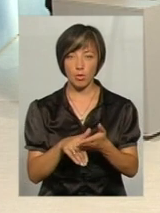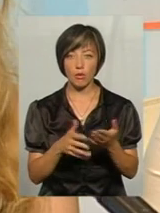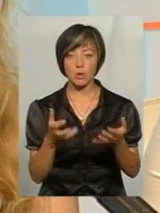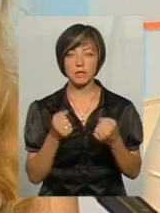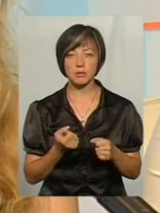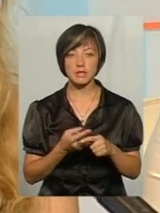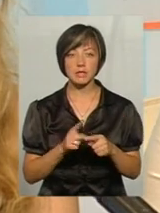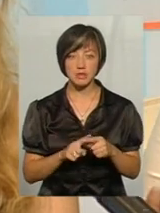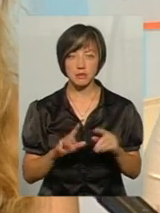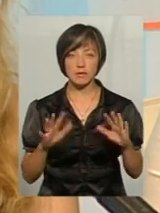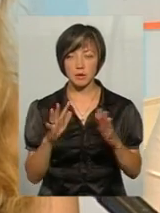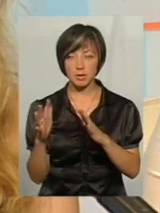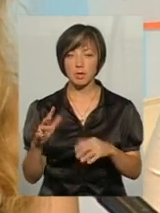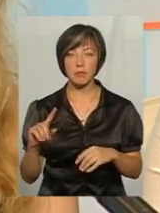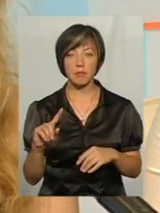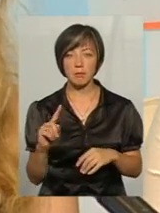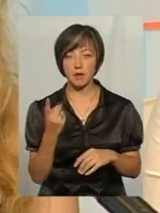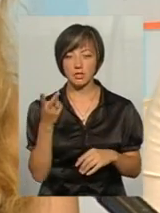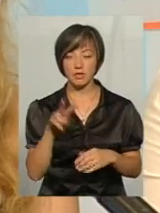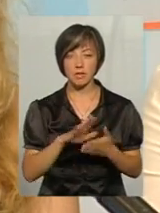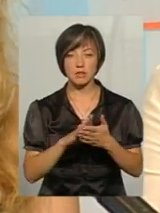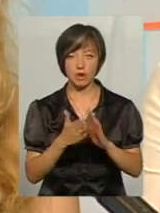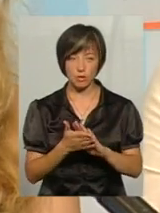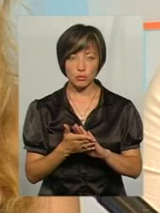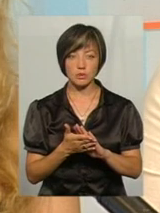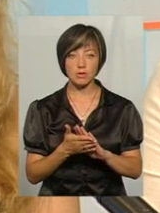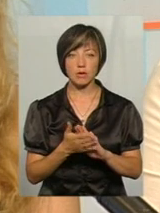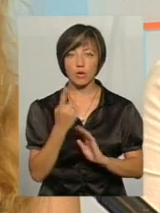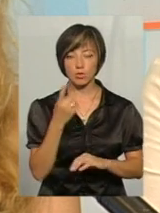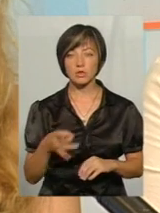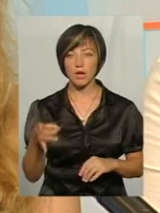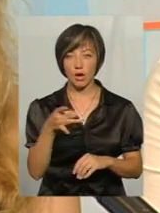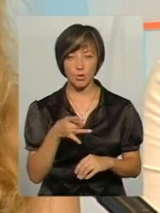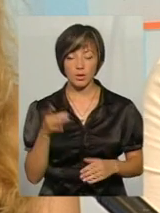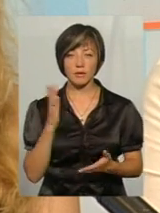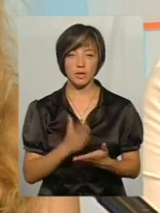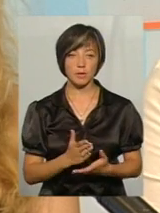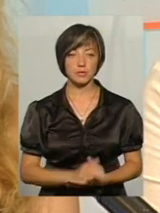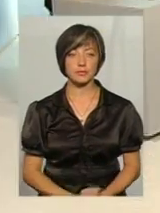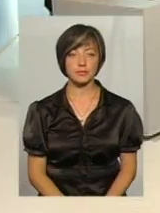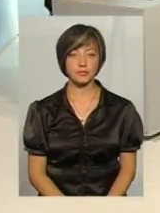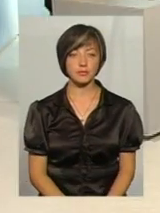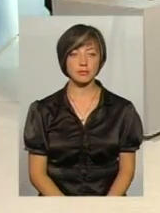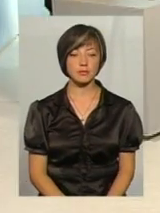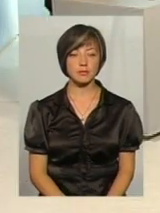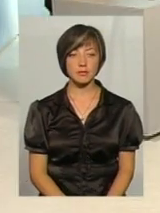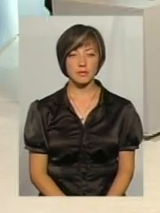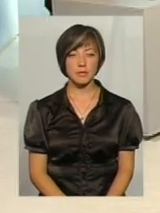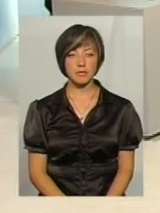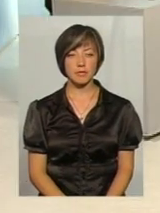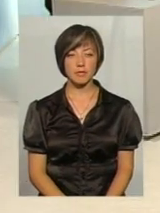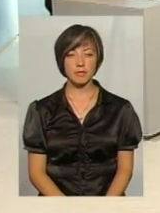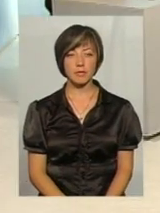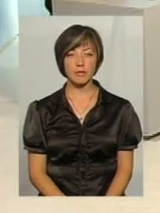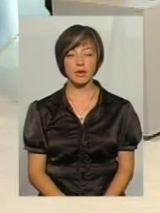отримують. Прецедент вже є, вже перші два статуси в одному з районів області, да, встановлено. Скажіть, а яка